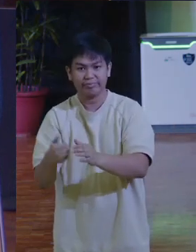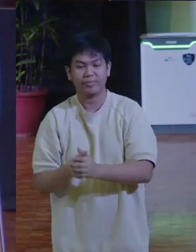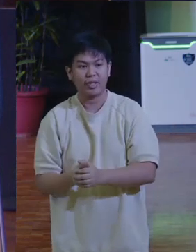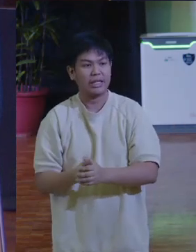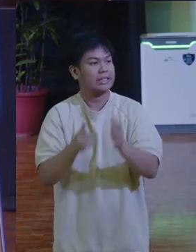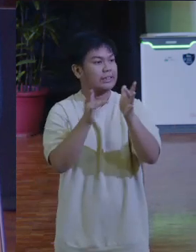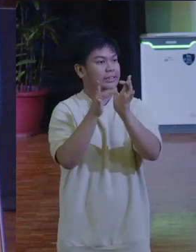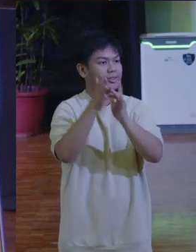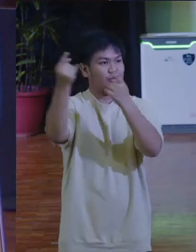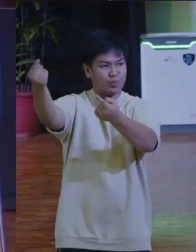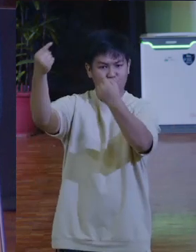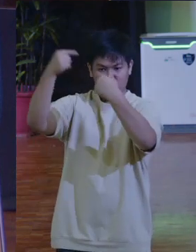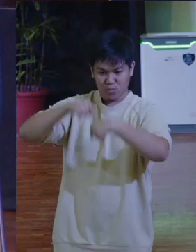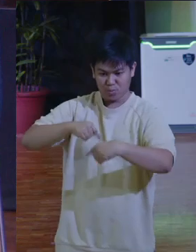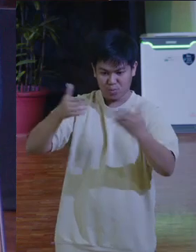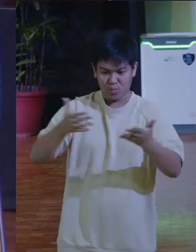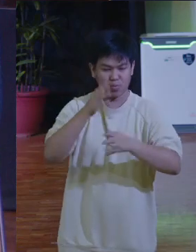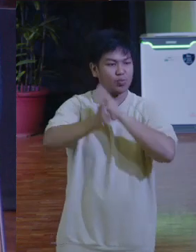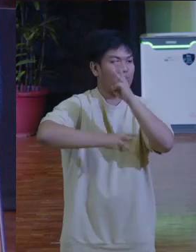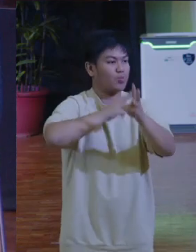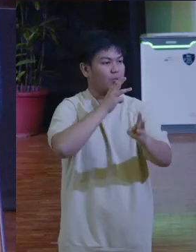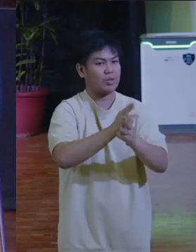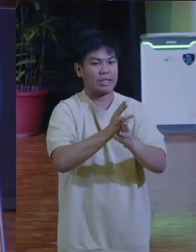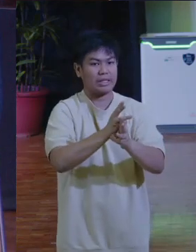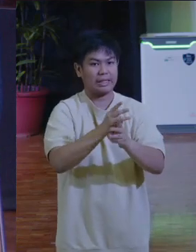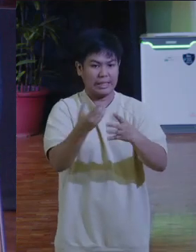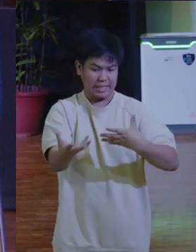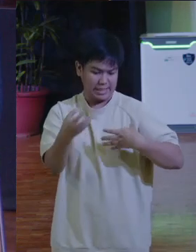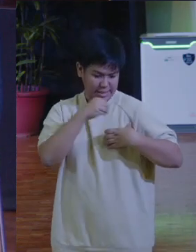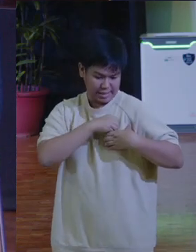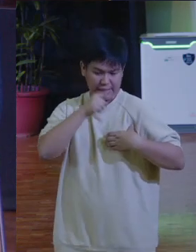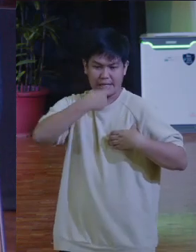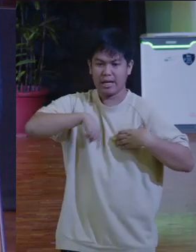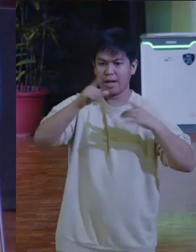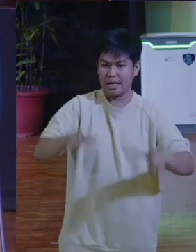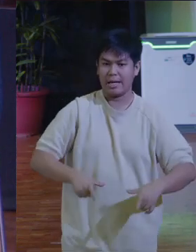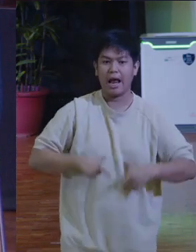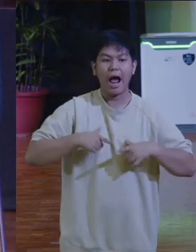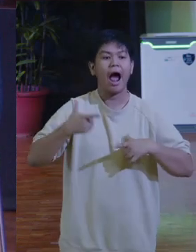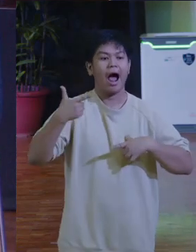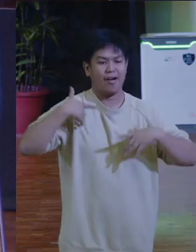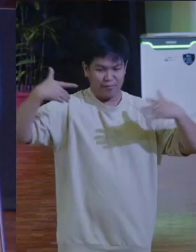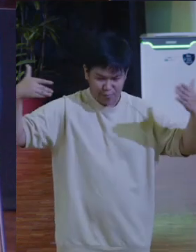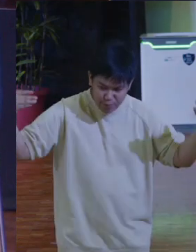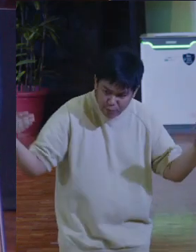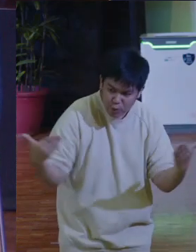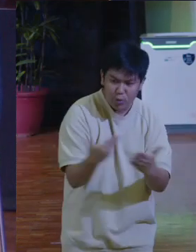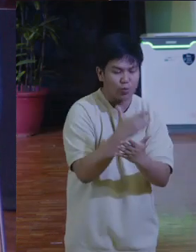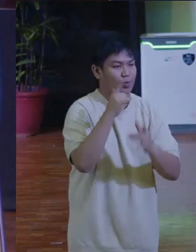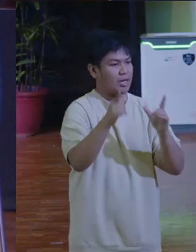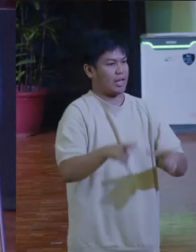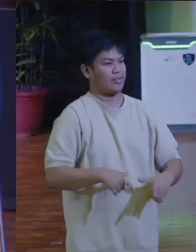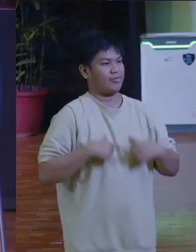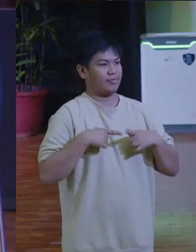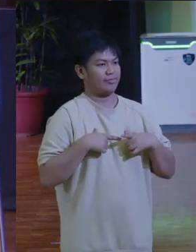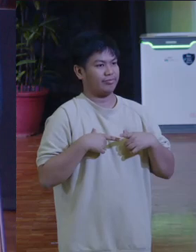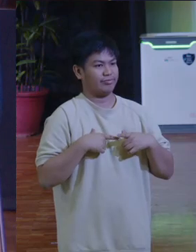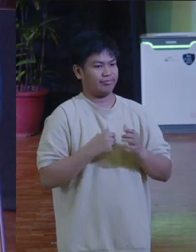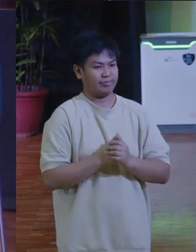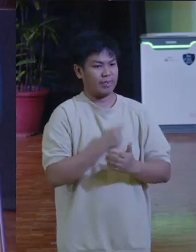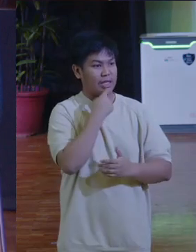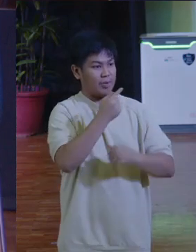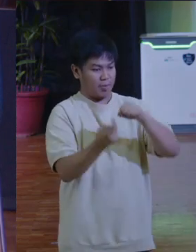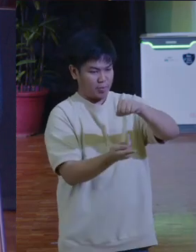mundo, ang kanyang pagdating sa buhay ng isang tao ay nagdadala ng pagbabagong buhay. Sabi sa 2